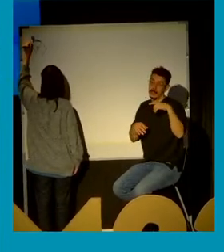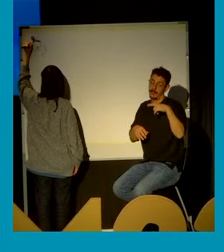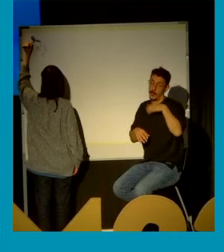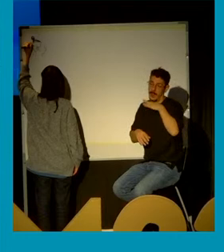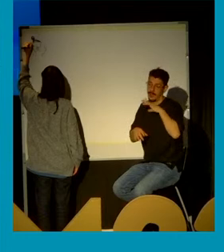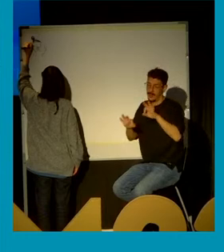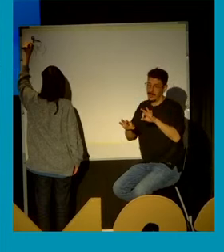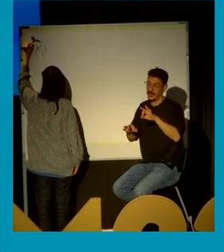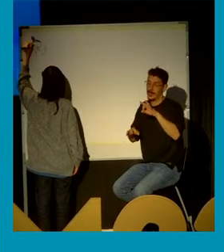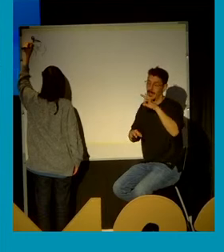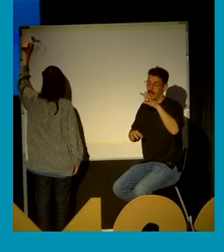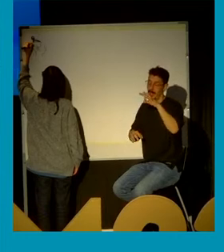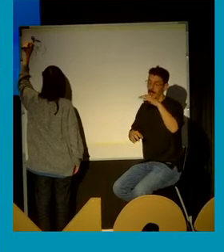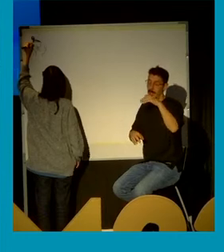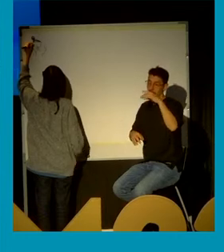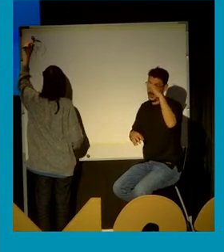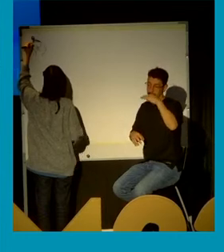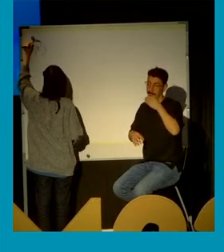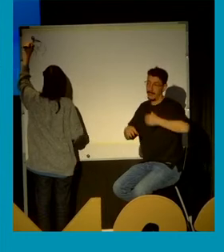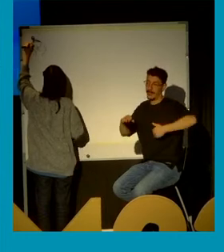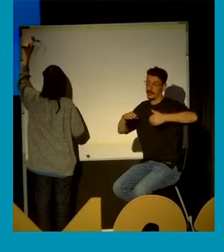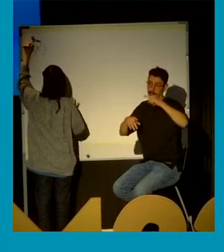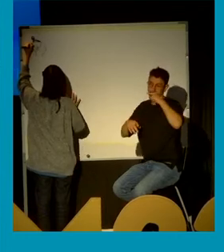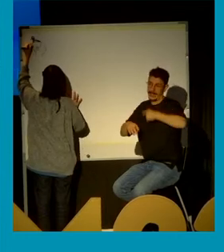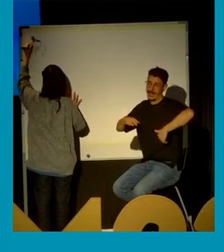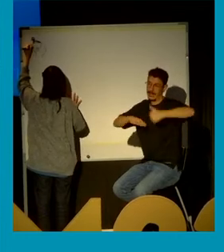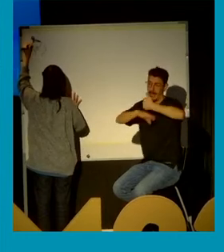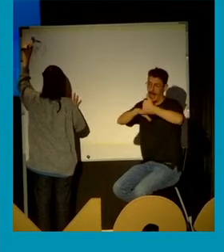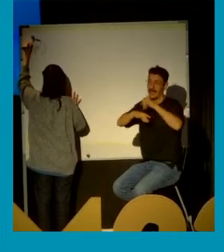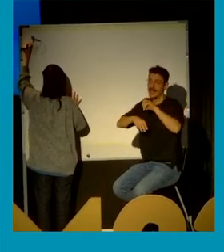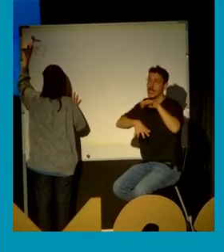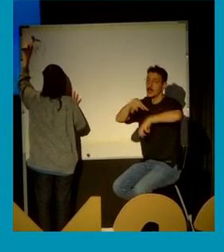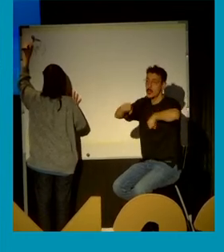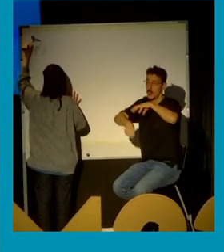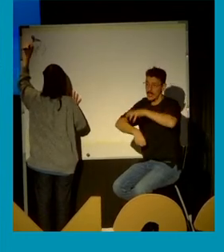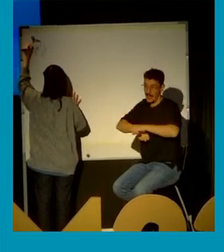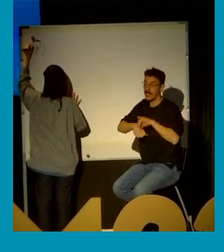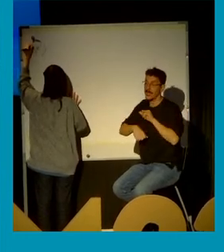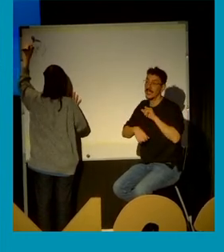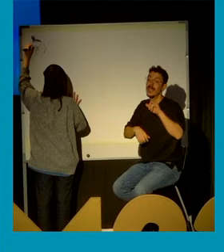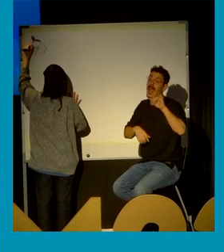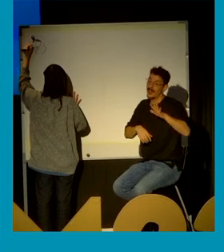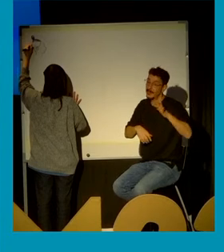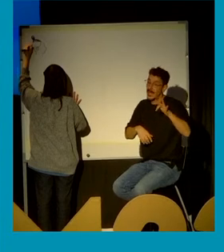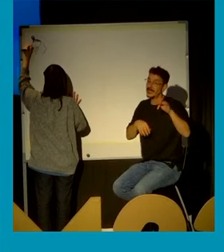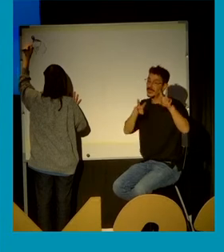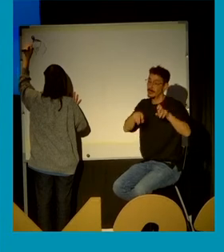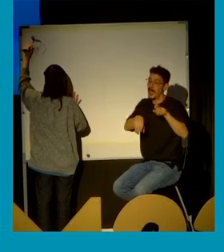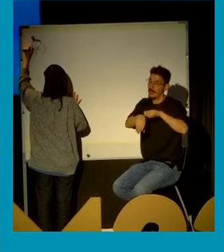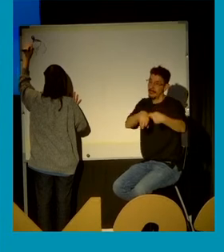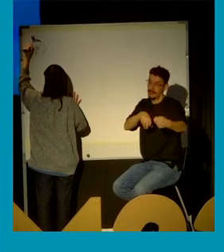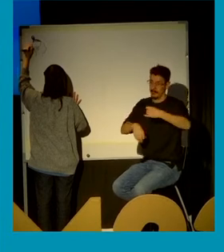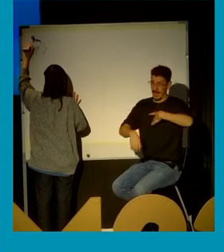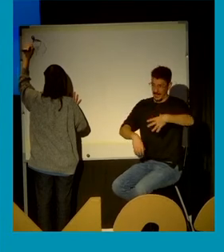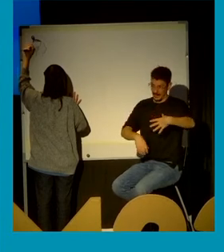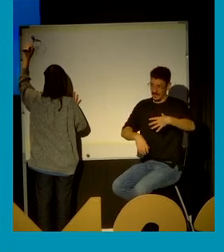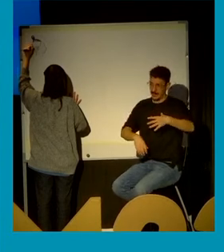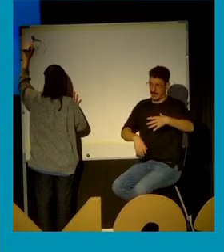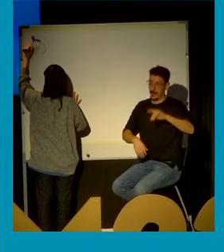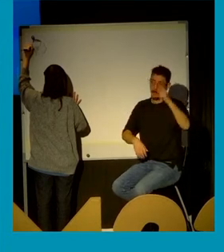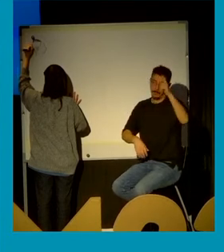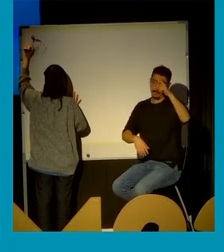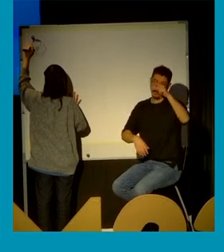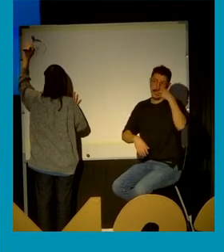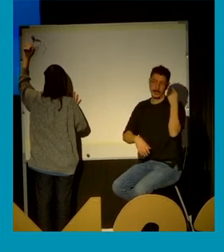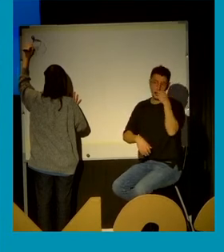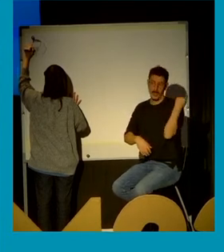companyes dels feminismes, i la reiteració de la supremacia blanca i masculina